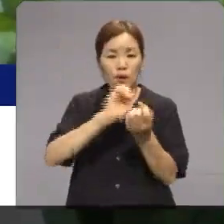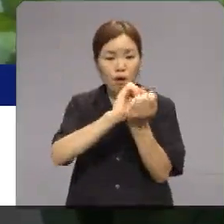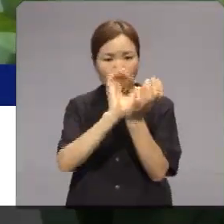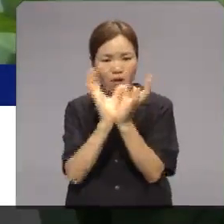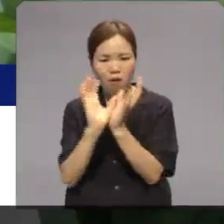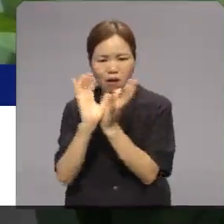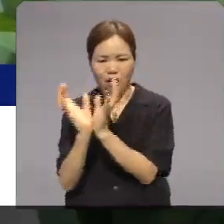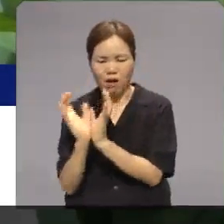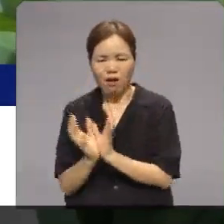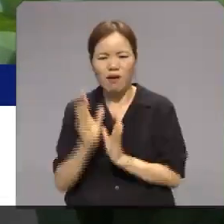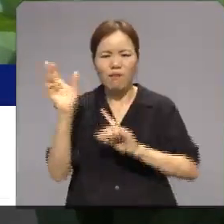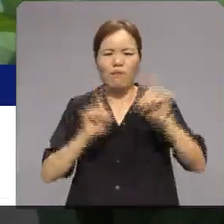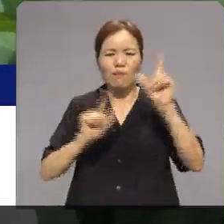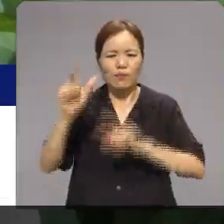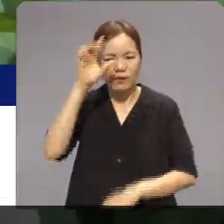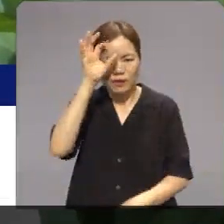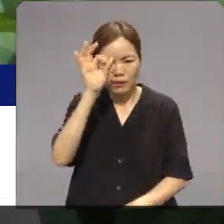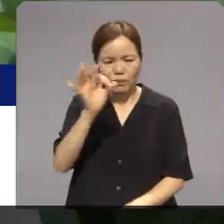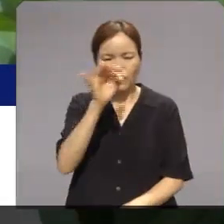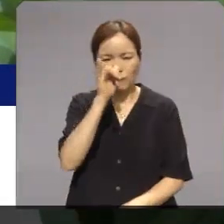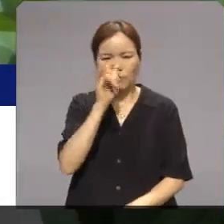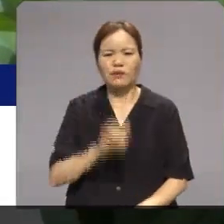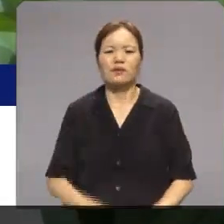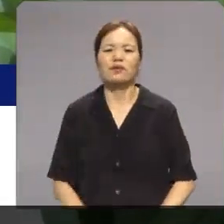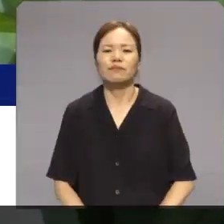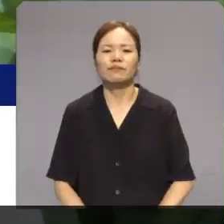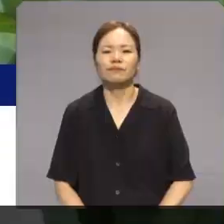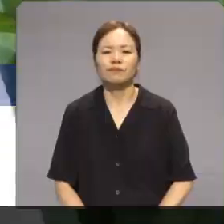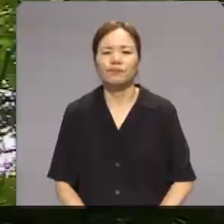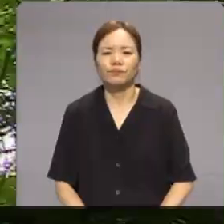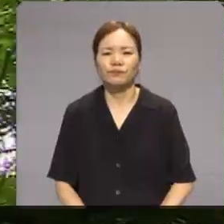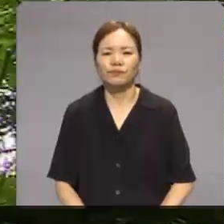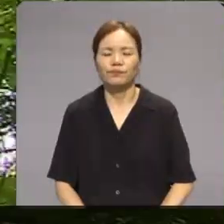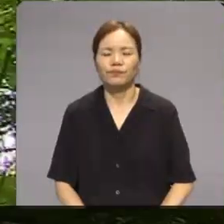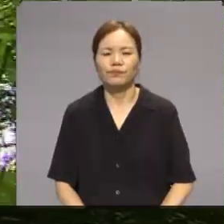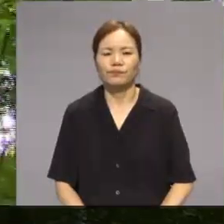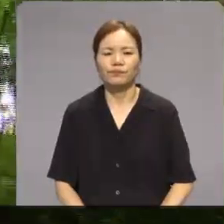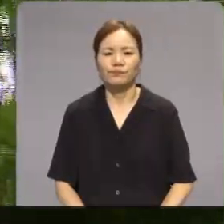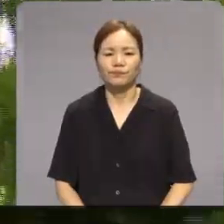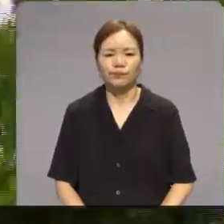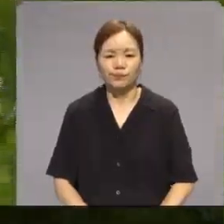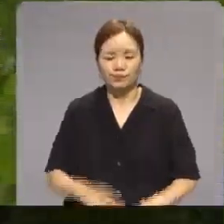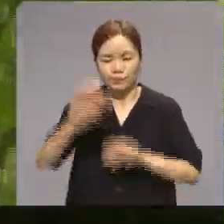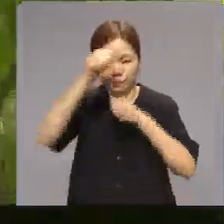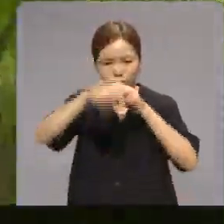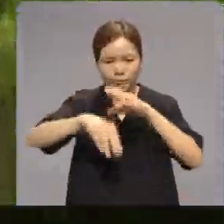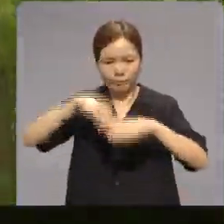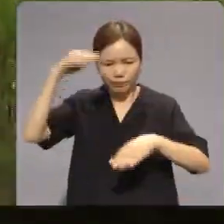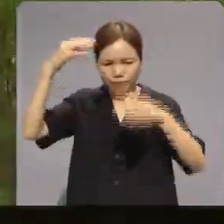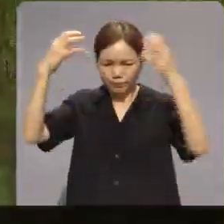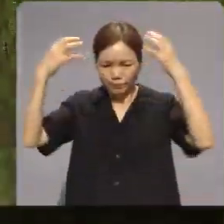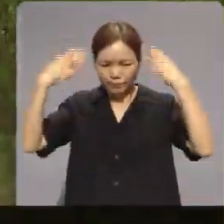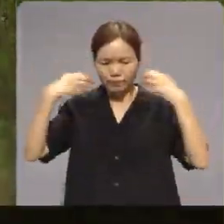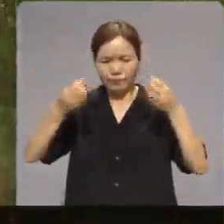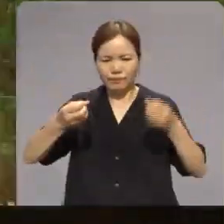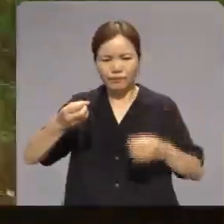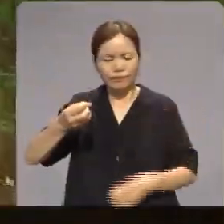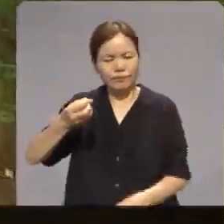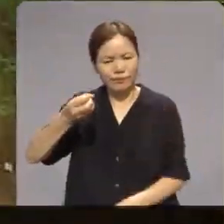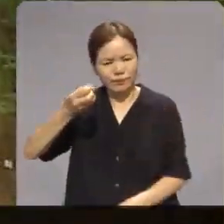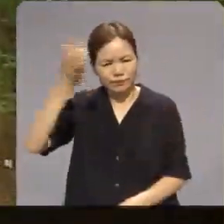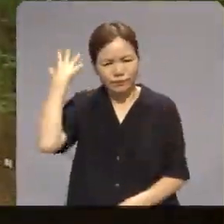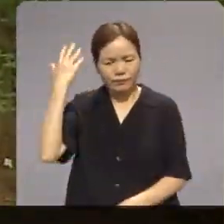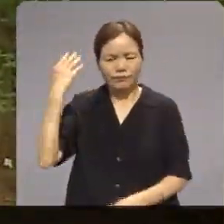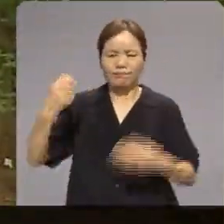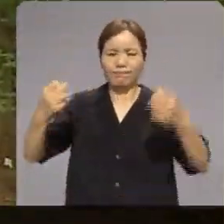뭐 연이 활짝 아름답게 피는 모습을 좀 감상하실 수 있습니다. 맨발 걷기로 더위도 잊고 건강도 챙길